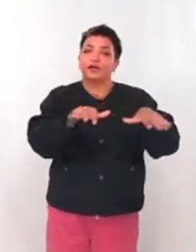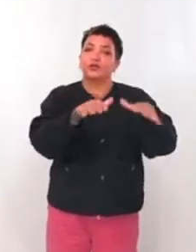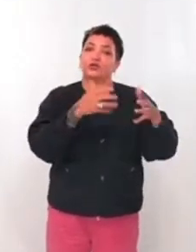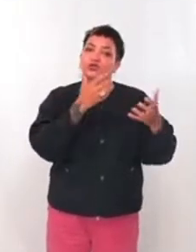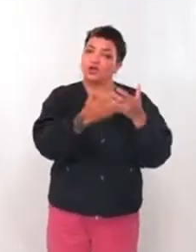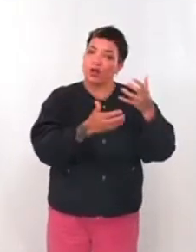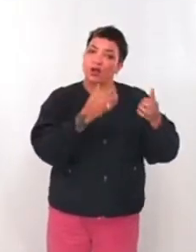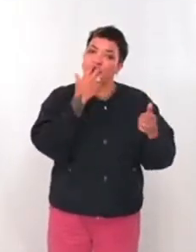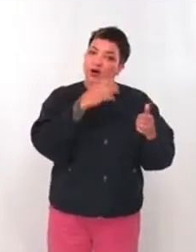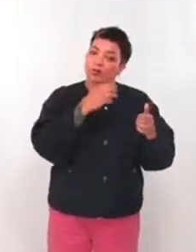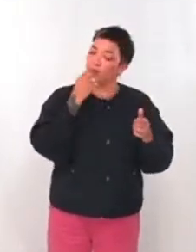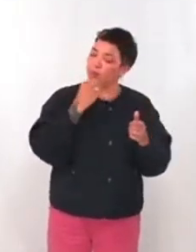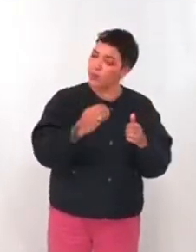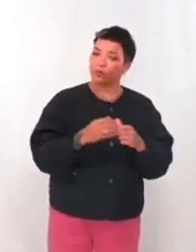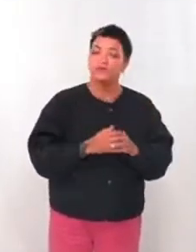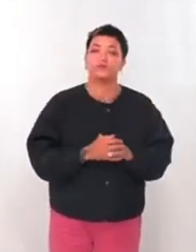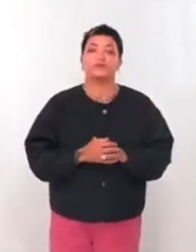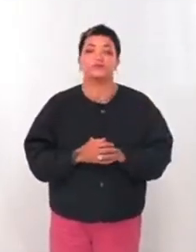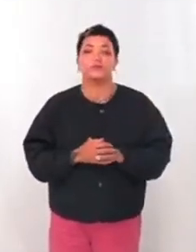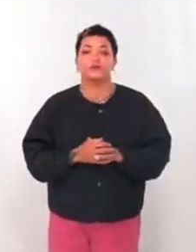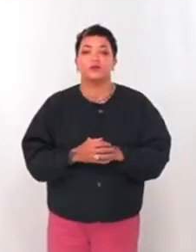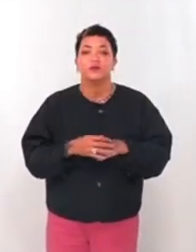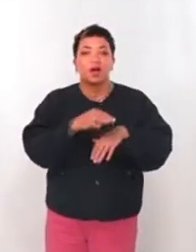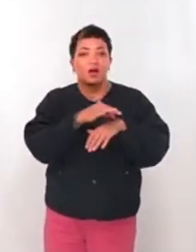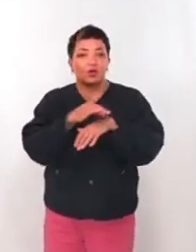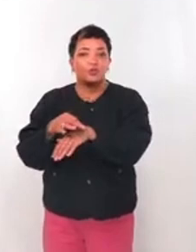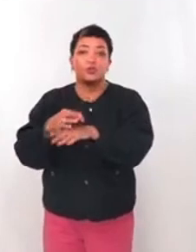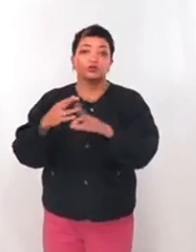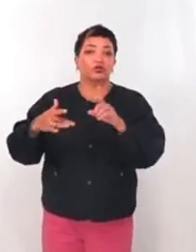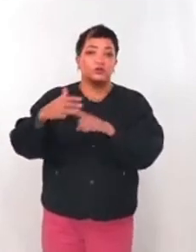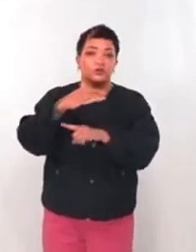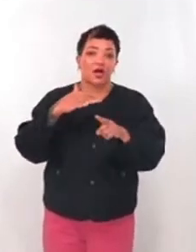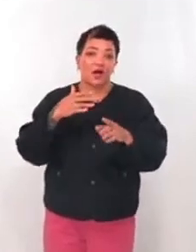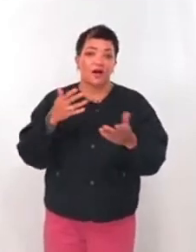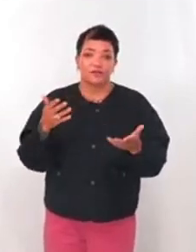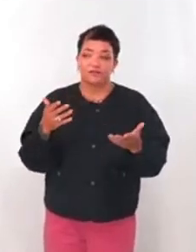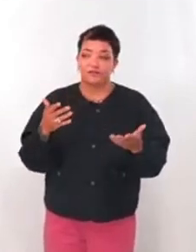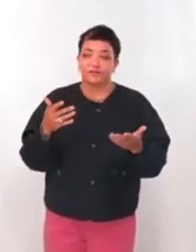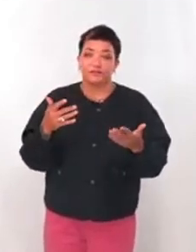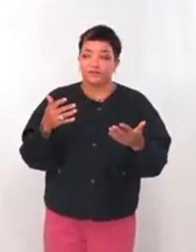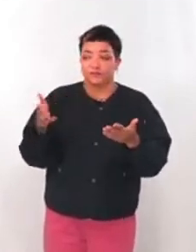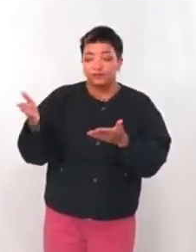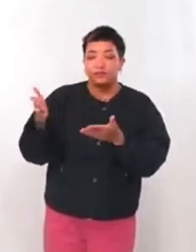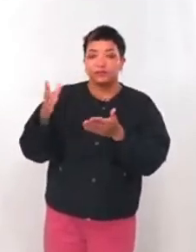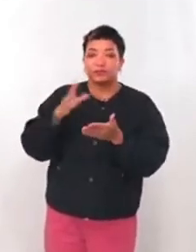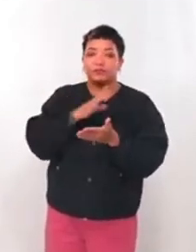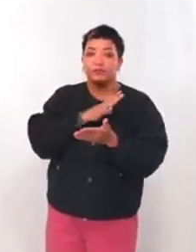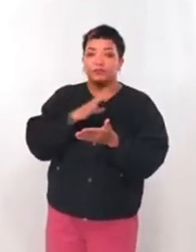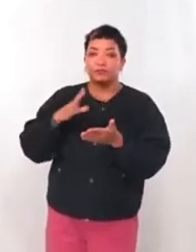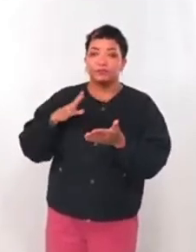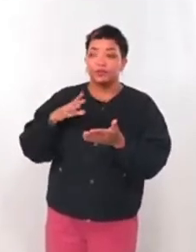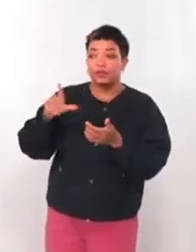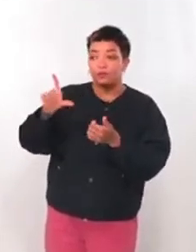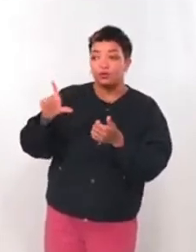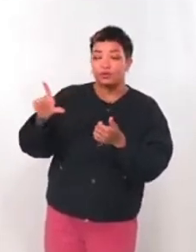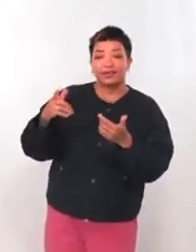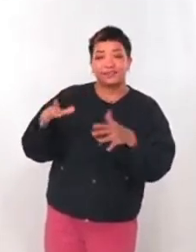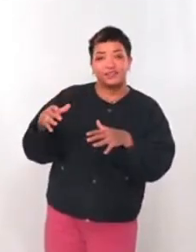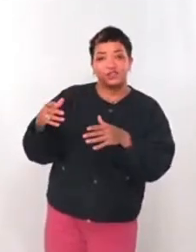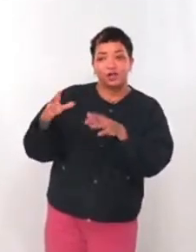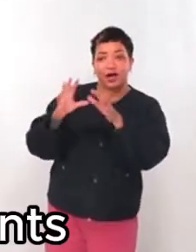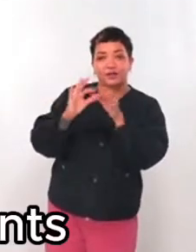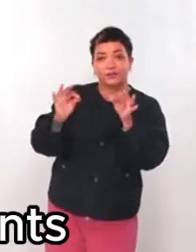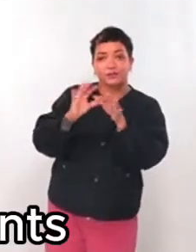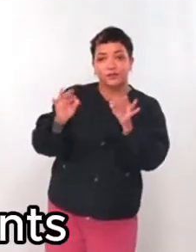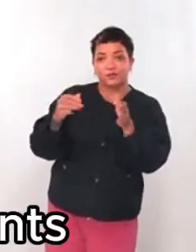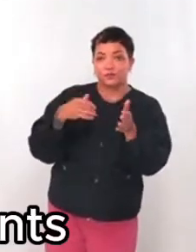soit sur l'accompagnement social. Je ne vais pas revenir sur tout ce que a pu dire Harmonie Le Cerf. Donc, je pense que par